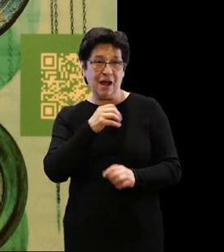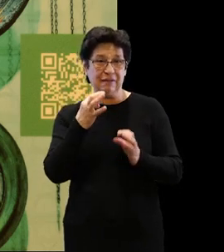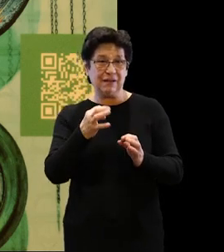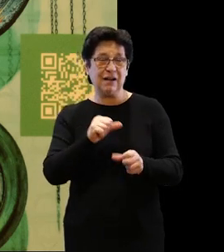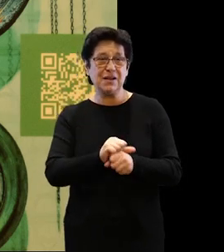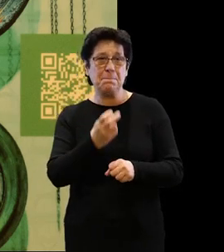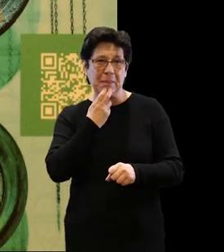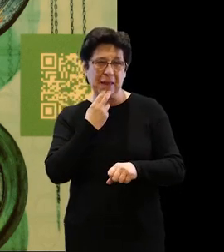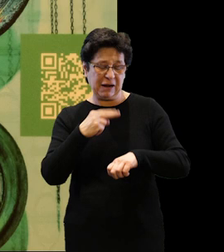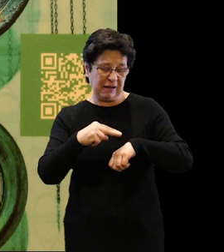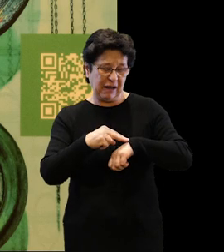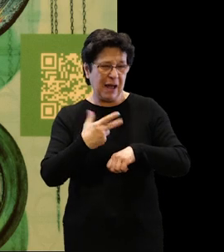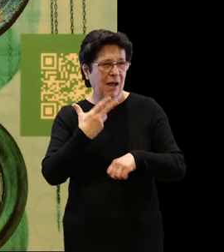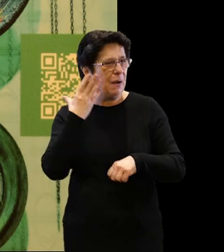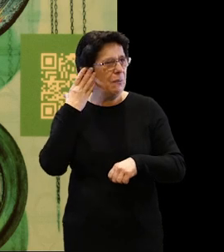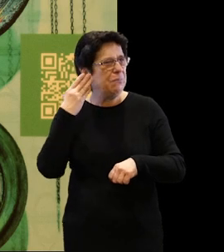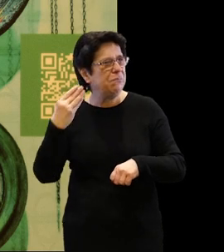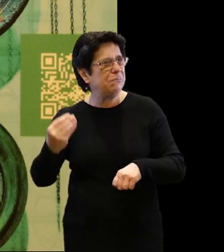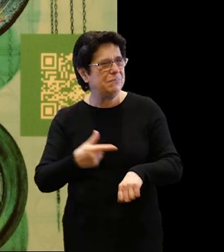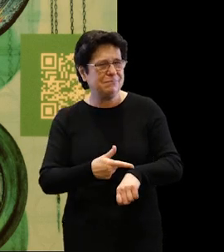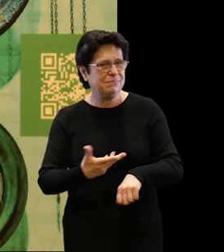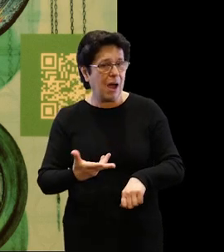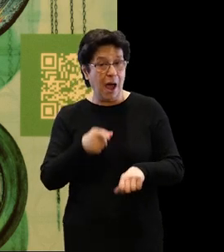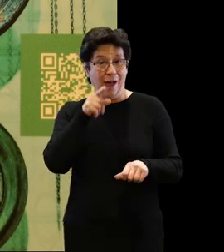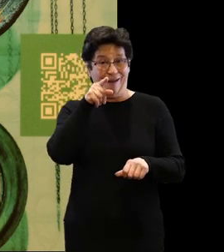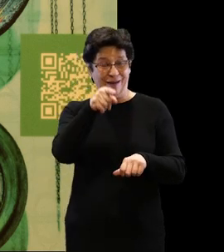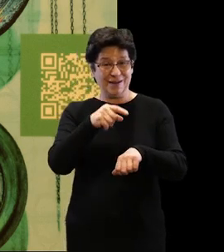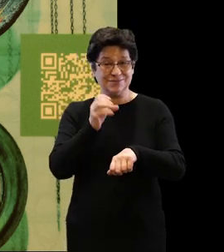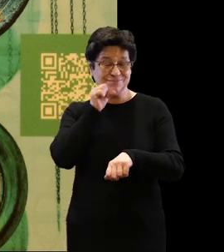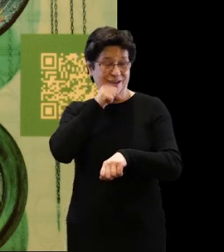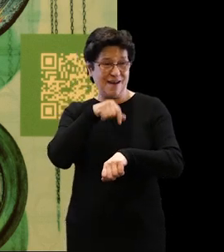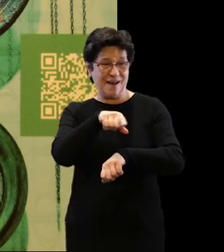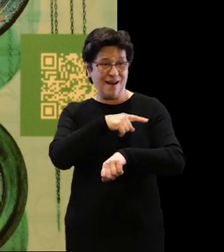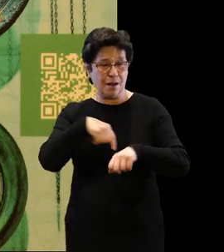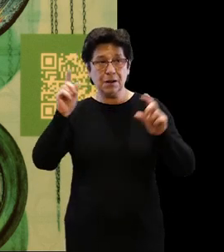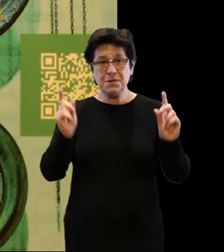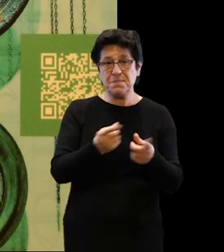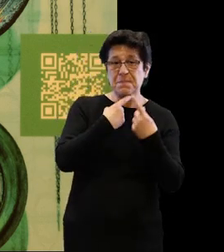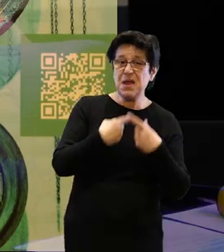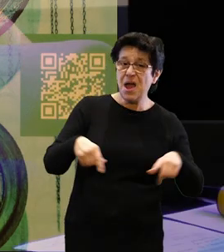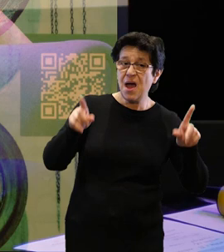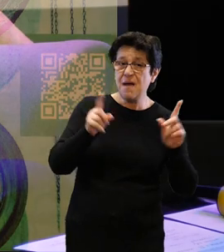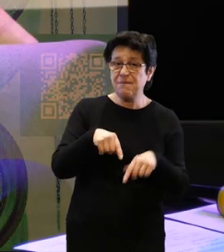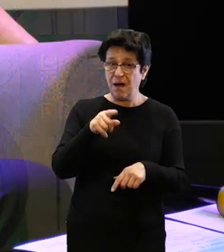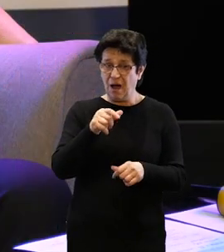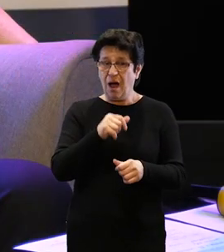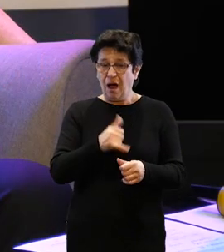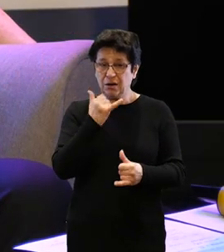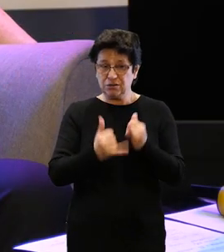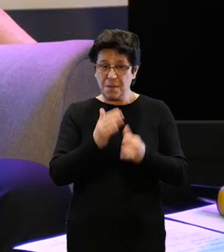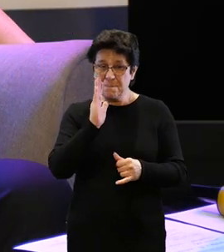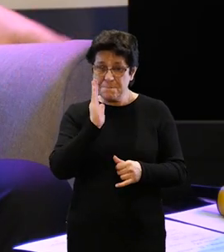zegar chodzi ale naprawdę te zegary potrafią śpiewać tym swoim Tik takiem i polecam Jak będziecie kiedyś w